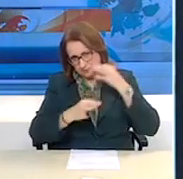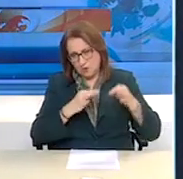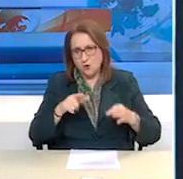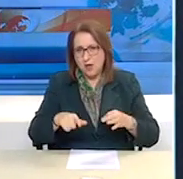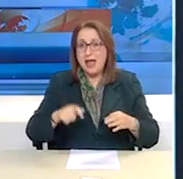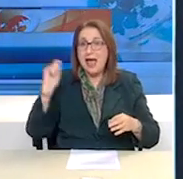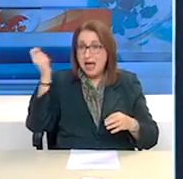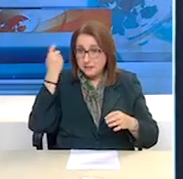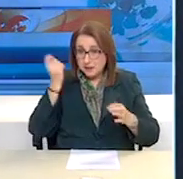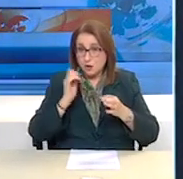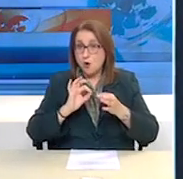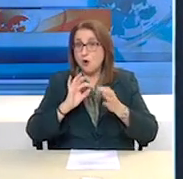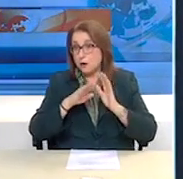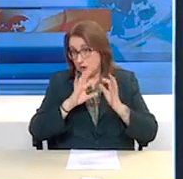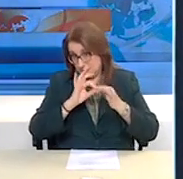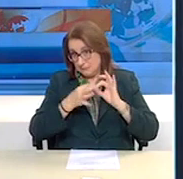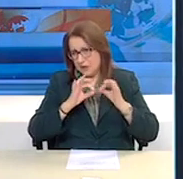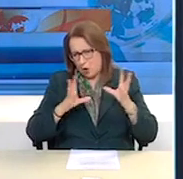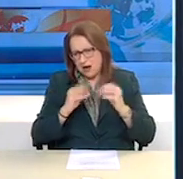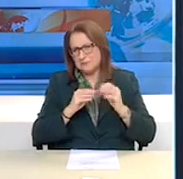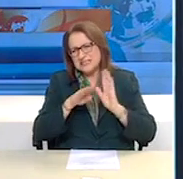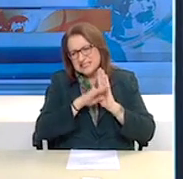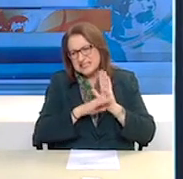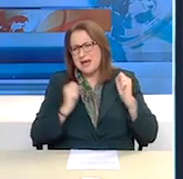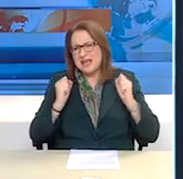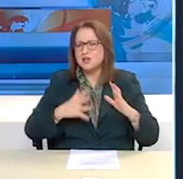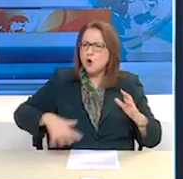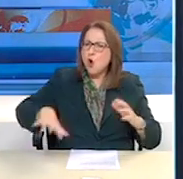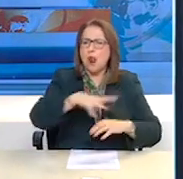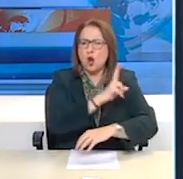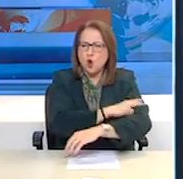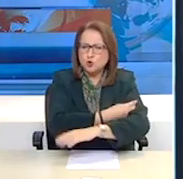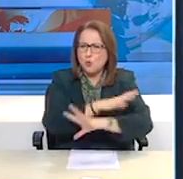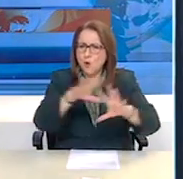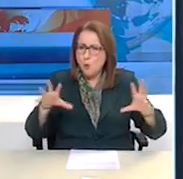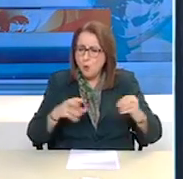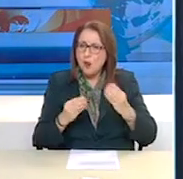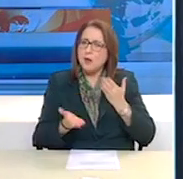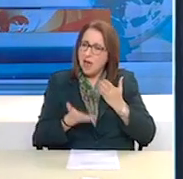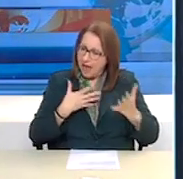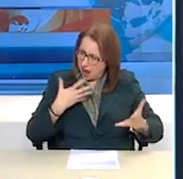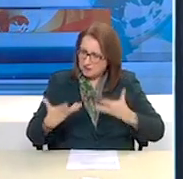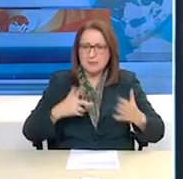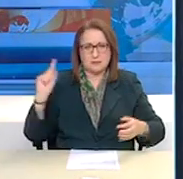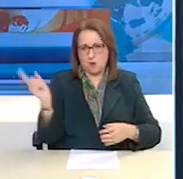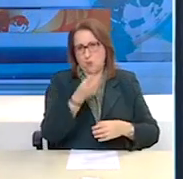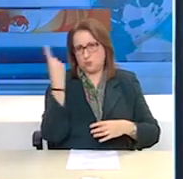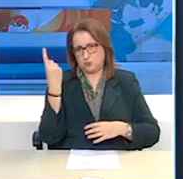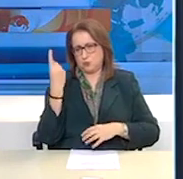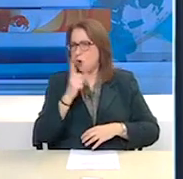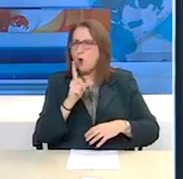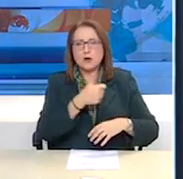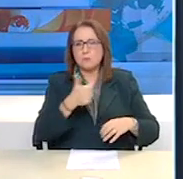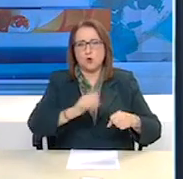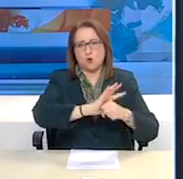και εξυπηρετεί τον κόσμο. Δεν υπάρχουν μόνο οι συμπολίτες μας οι οποίοι έχουν κορονοϊό. Υπάρχουν και άλλοι συμπολίτες μας οι οποίοι έχουν